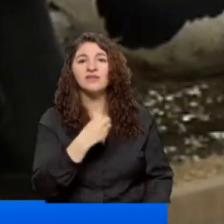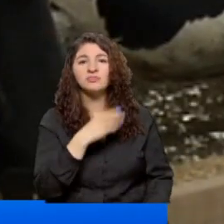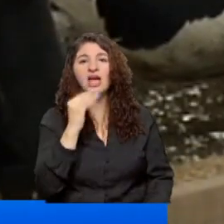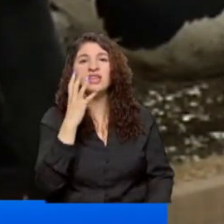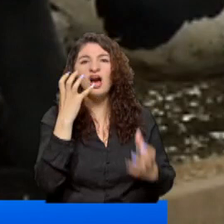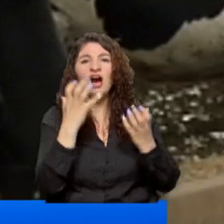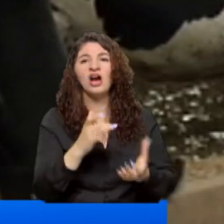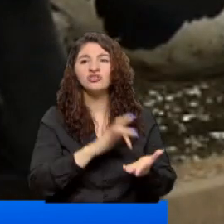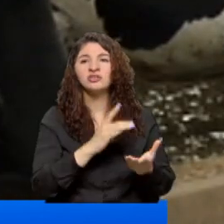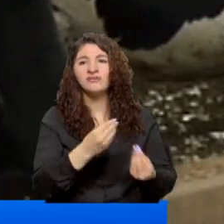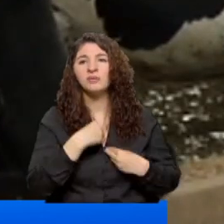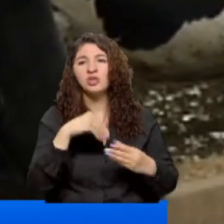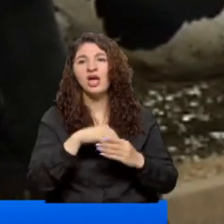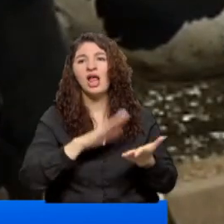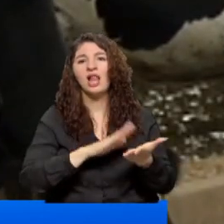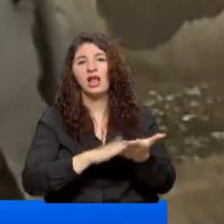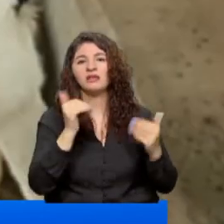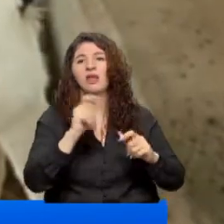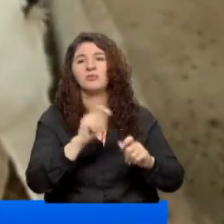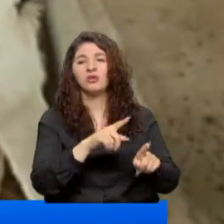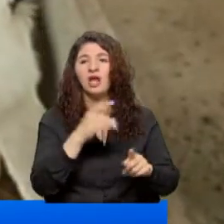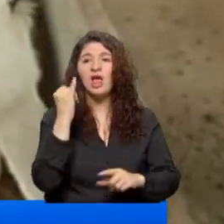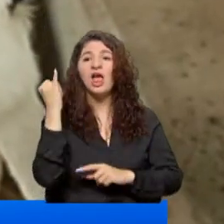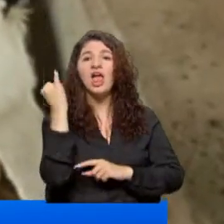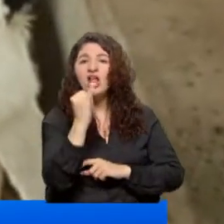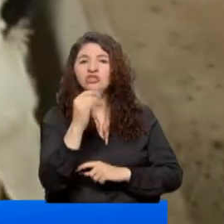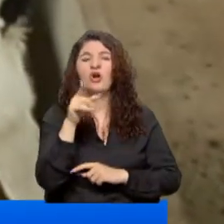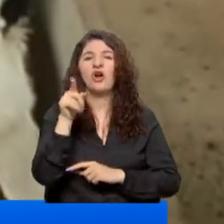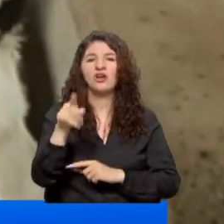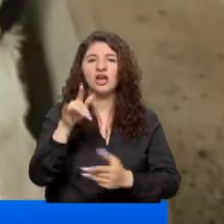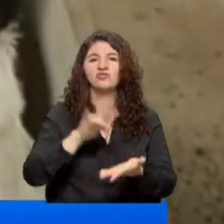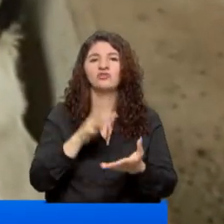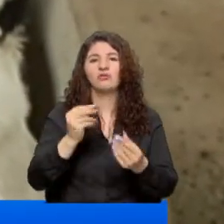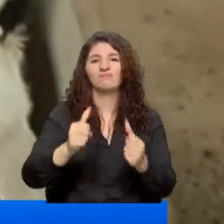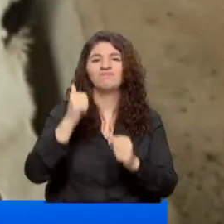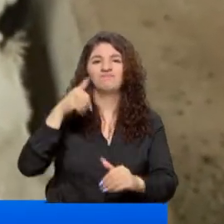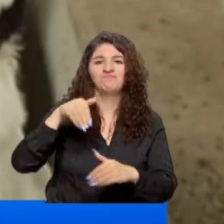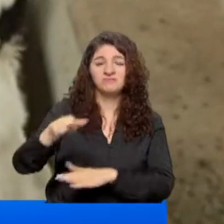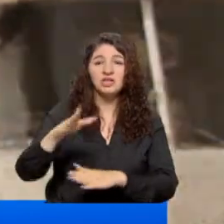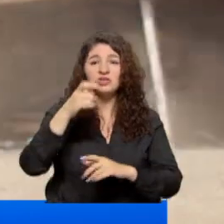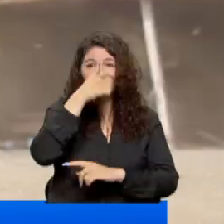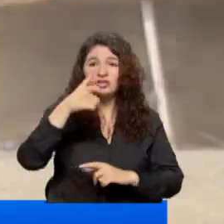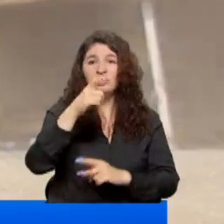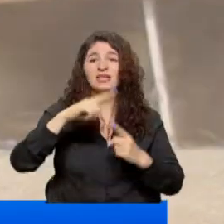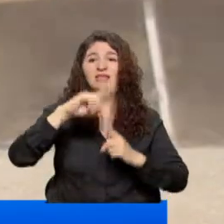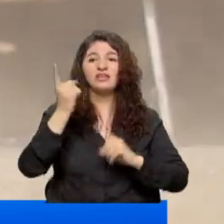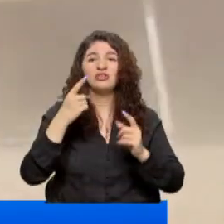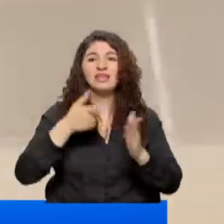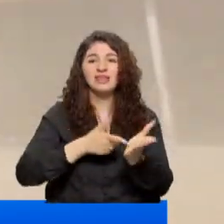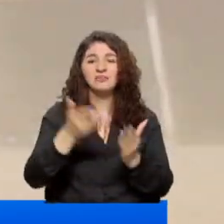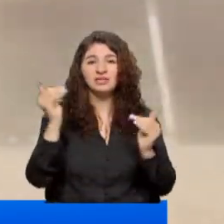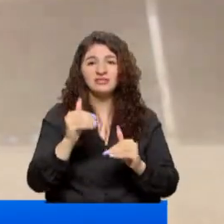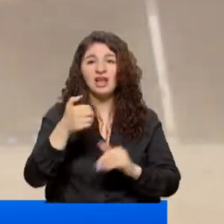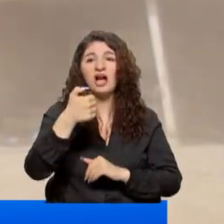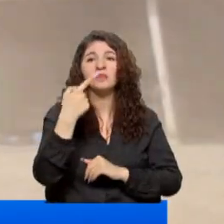verebilecekleri en ağır cezayı vermek için ellerinden geleni yapıyorlar eleştirisi ona ceza olarak döndü Türkiye'ye teknolojik tarımı